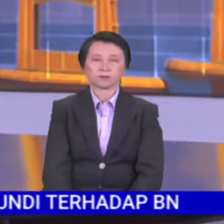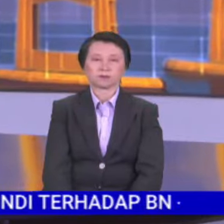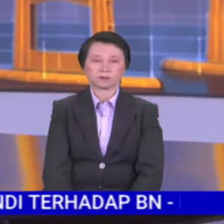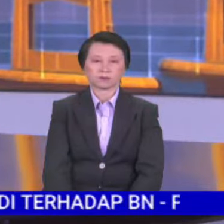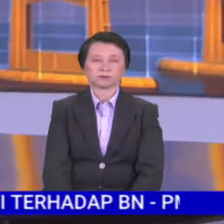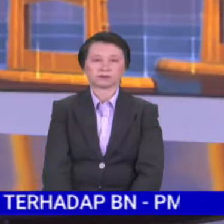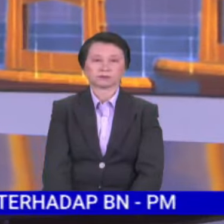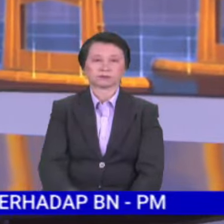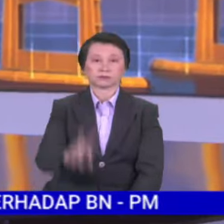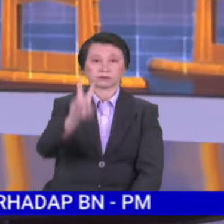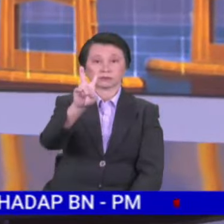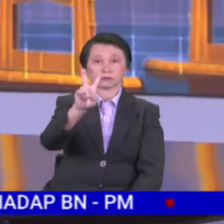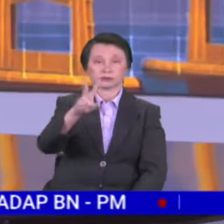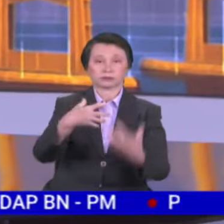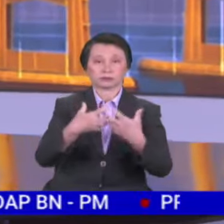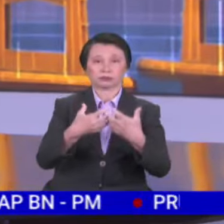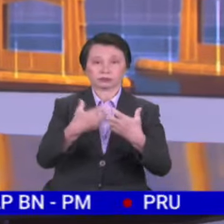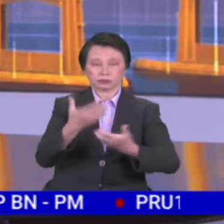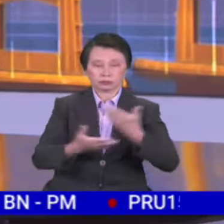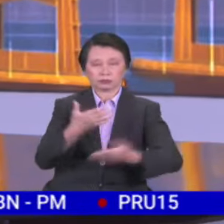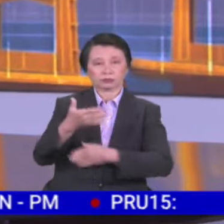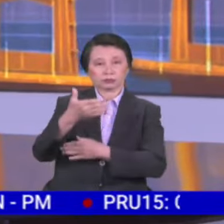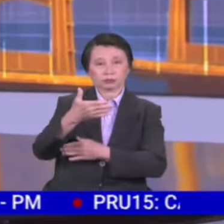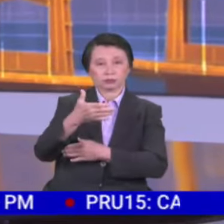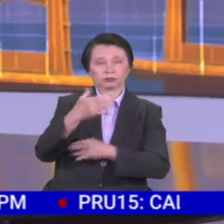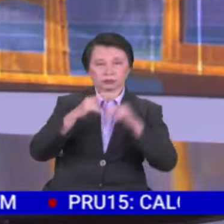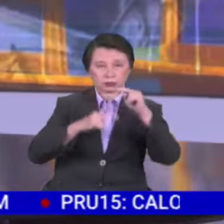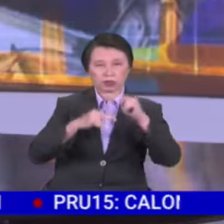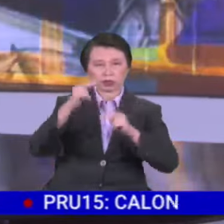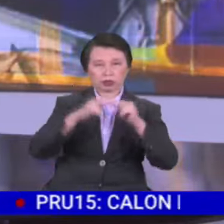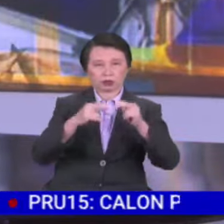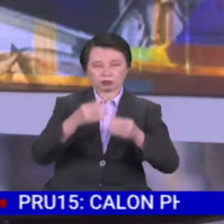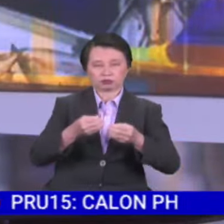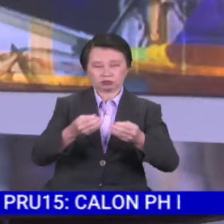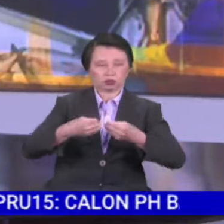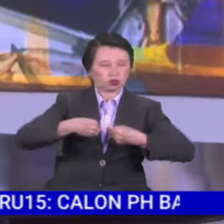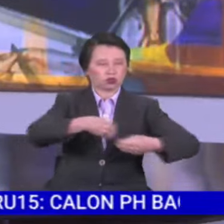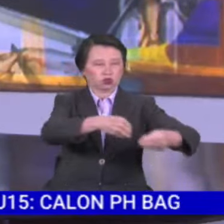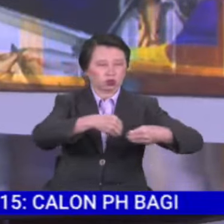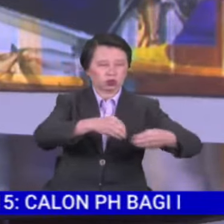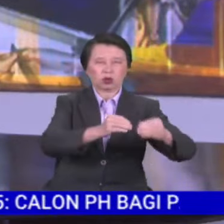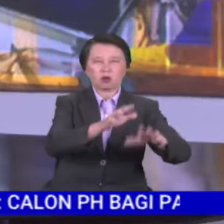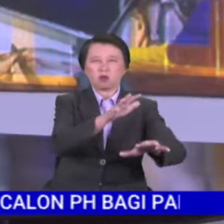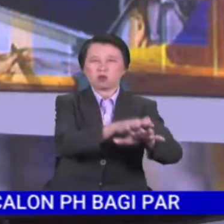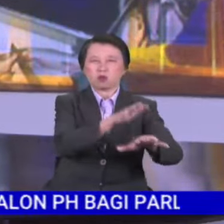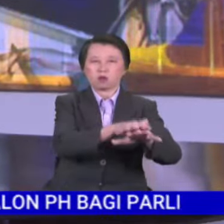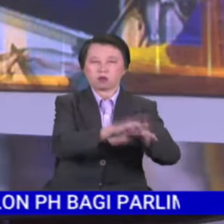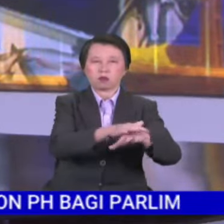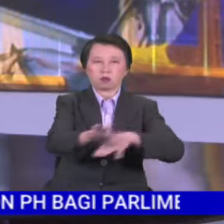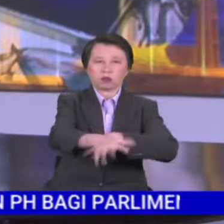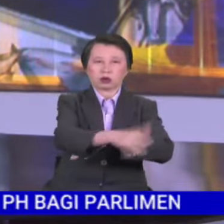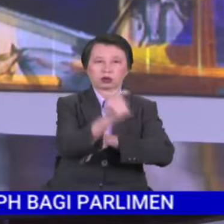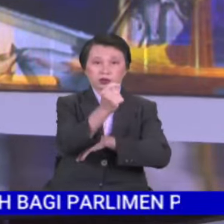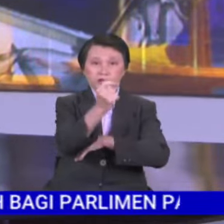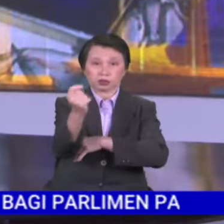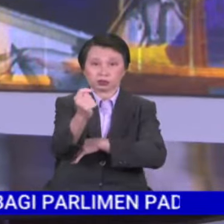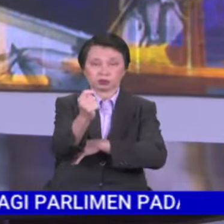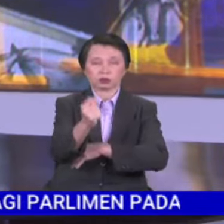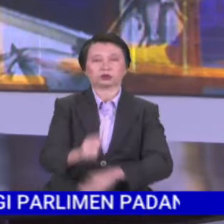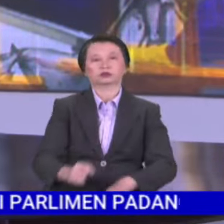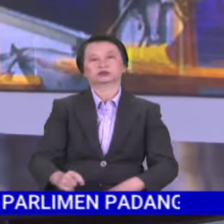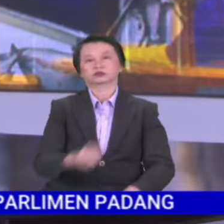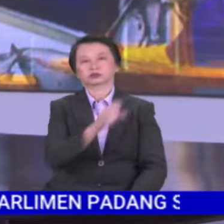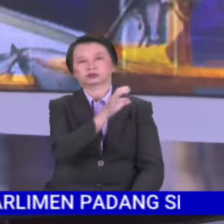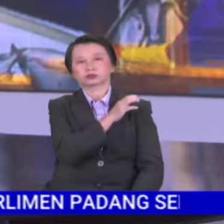Baik, saudara, dua lagi kilang memproses ikan akan dibina bagi menampung permintaan yang tinggi terutama di Pantai Timur. Pengerusi